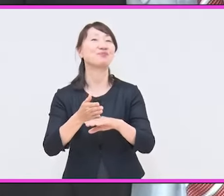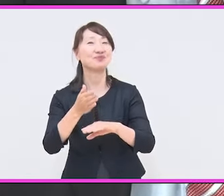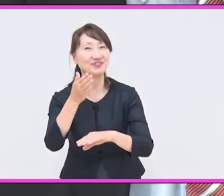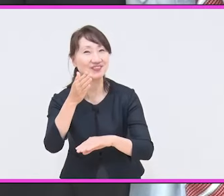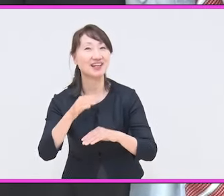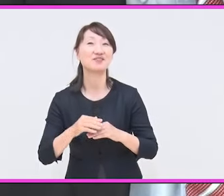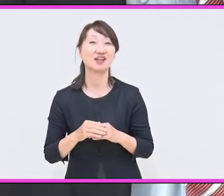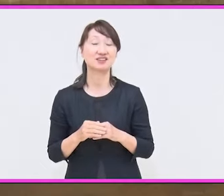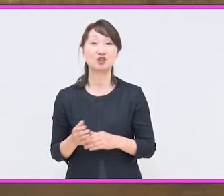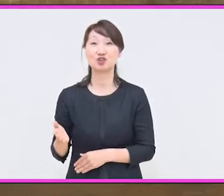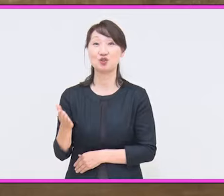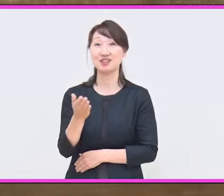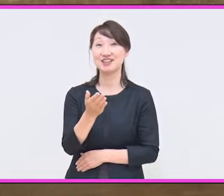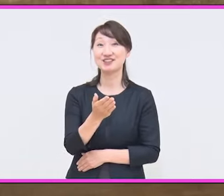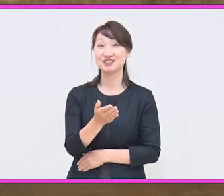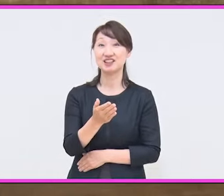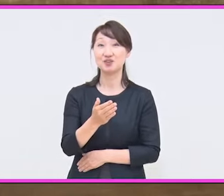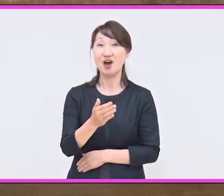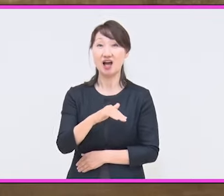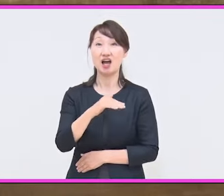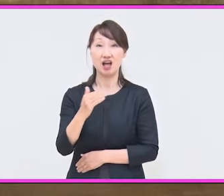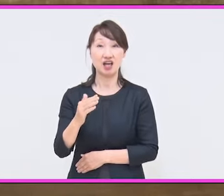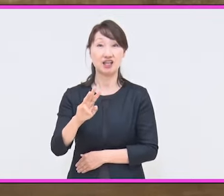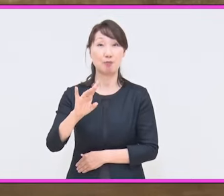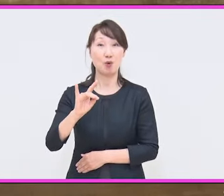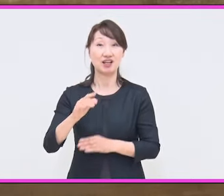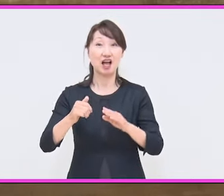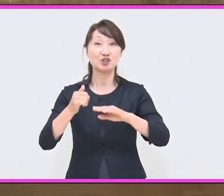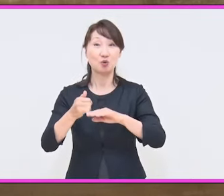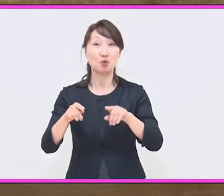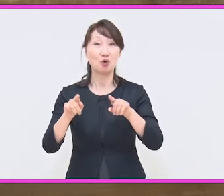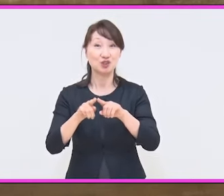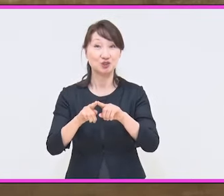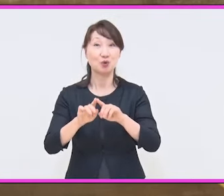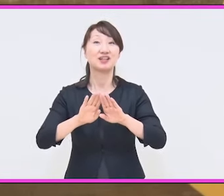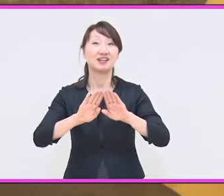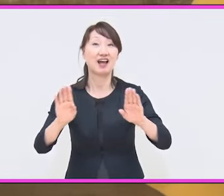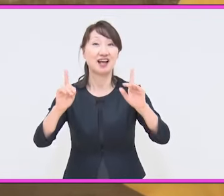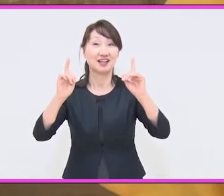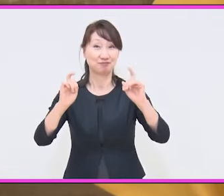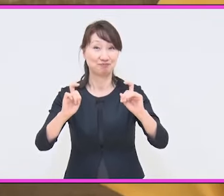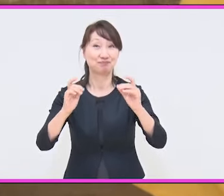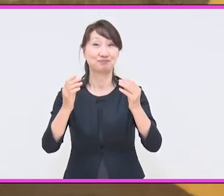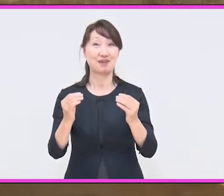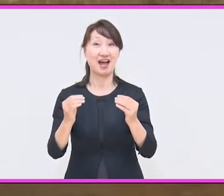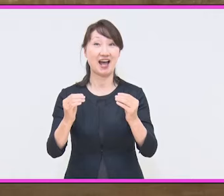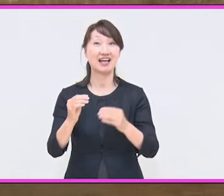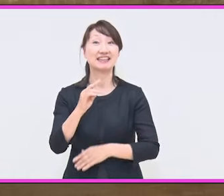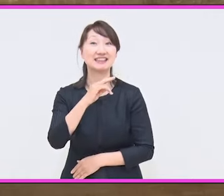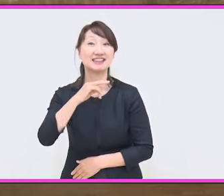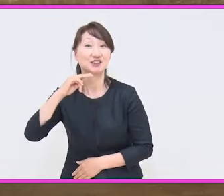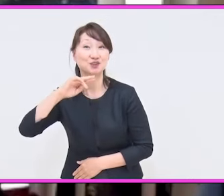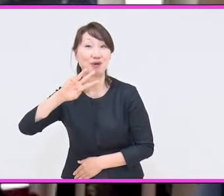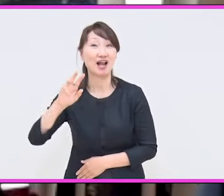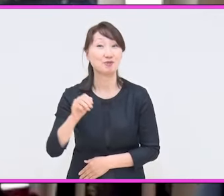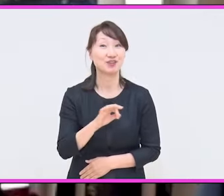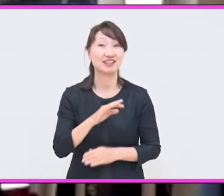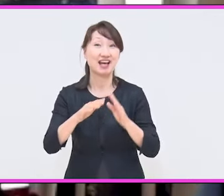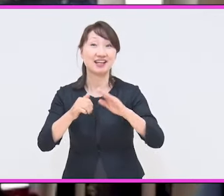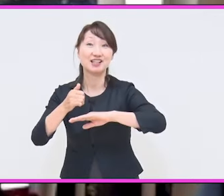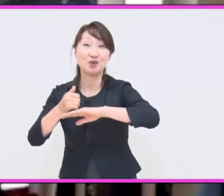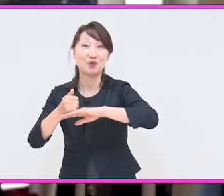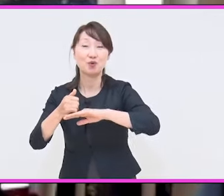。そして続いて山脇会長と一緒に開会宣言をしていただきましたイギリスパラリンピック委員会会長のニック・